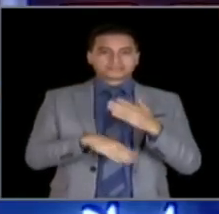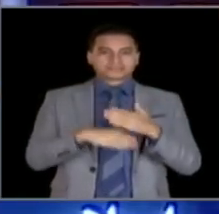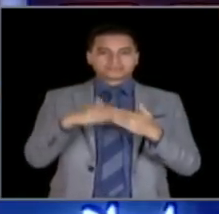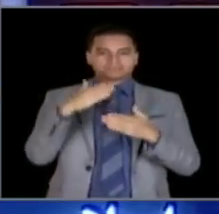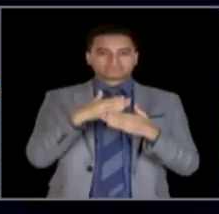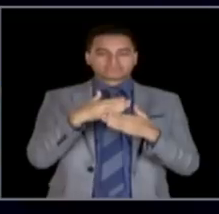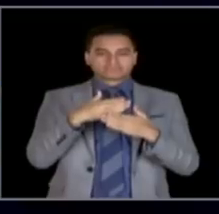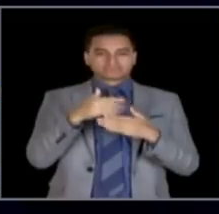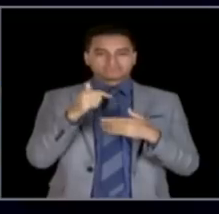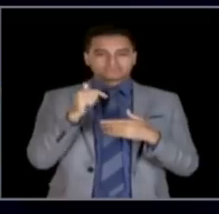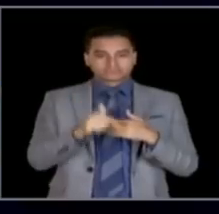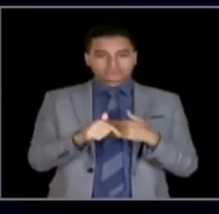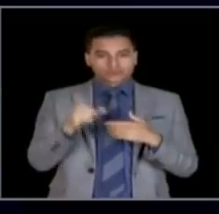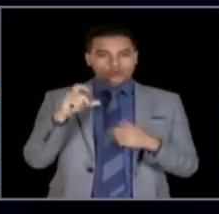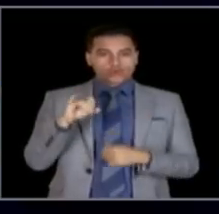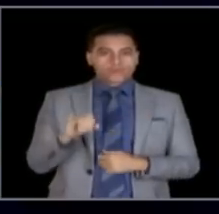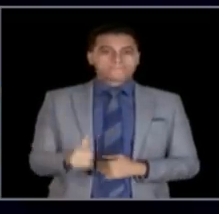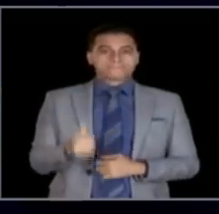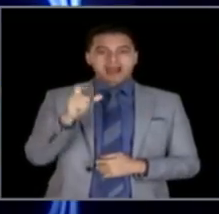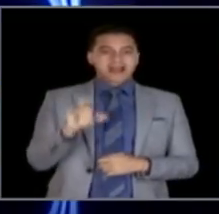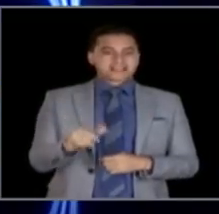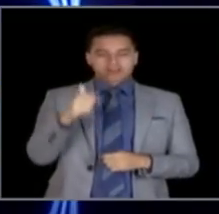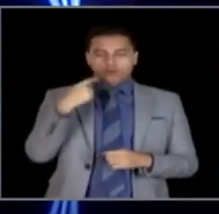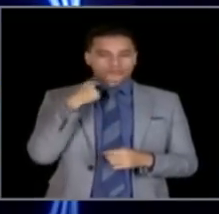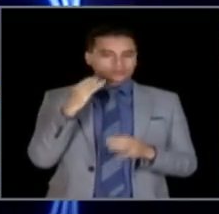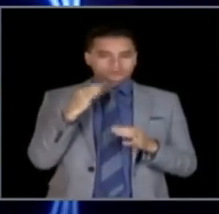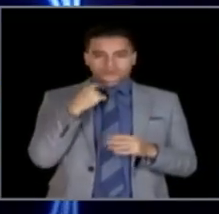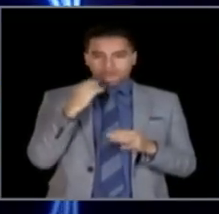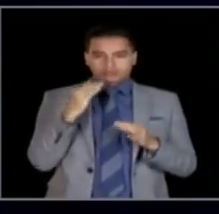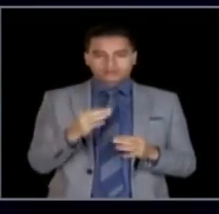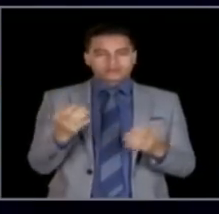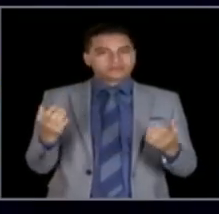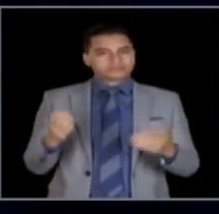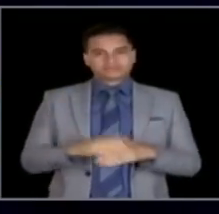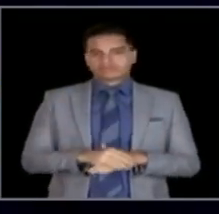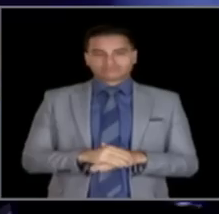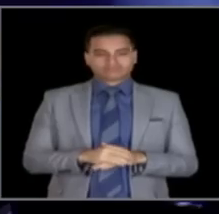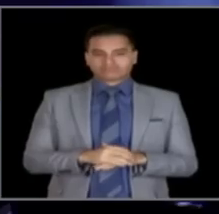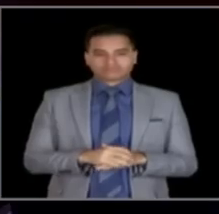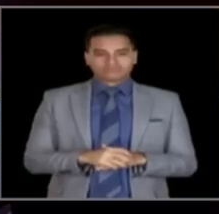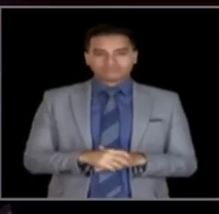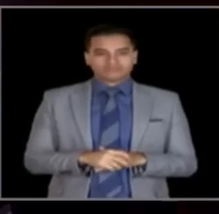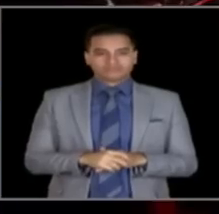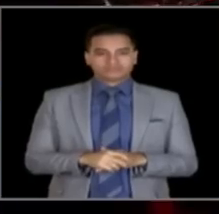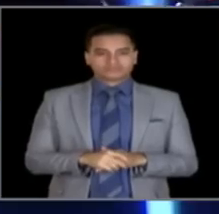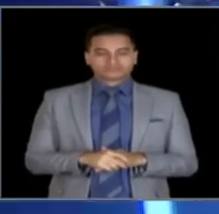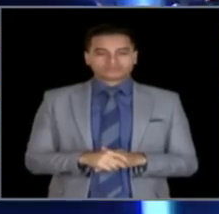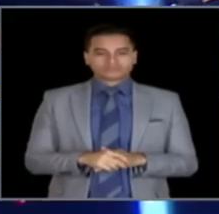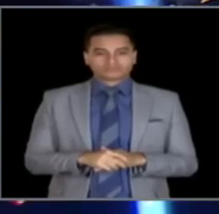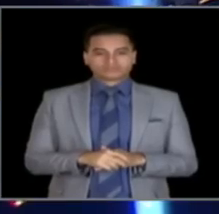رومانيا. خسارة خسارة خسارة يا إسلام. إجابة خاطئة.